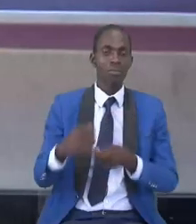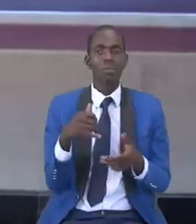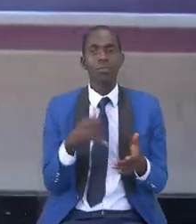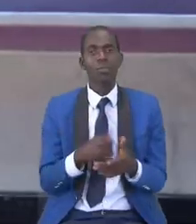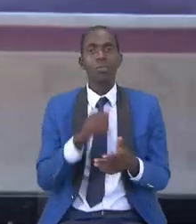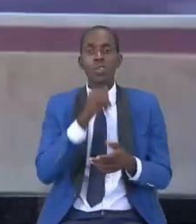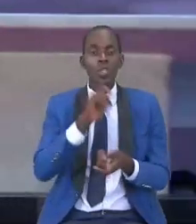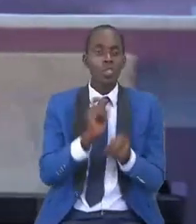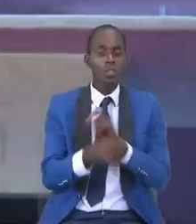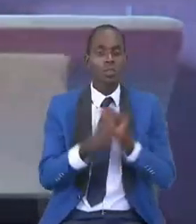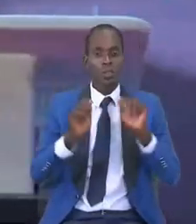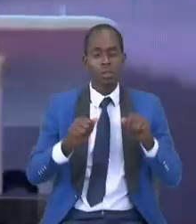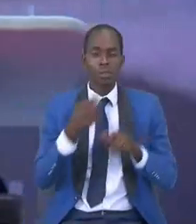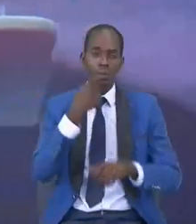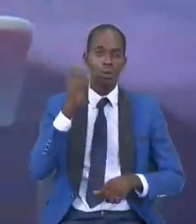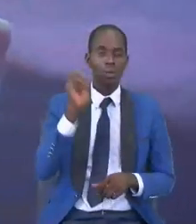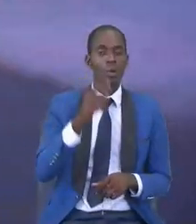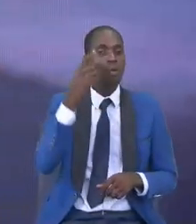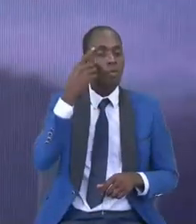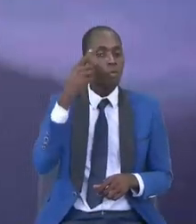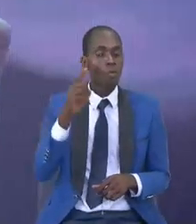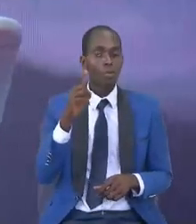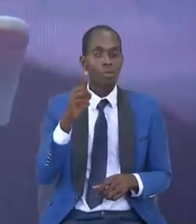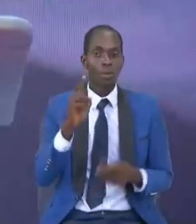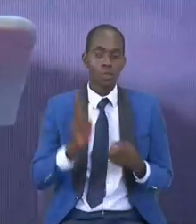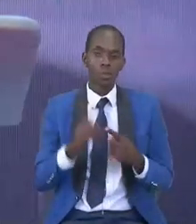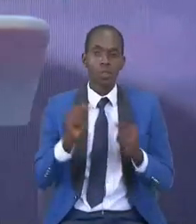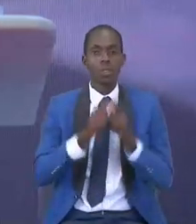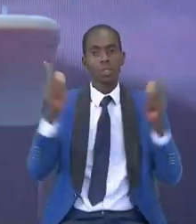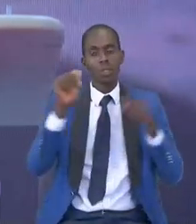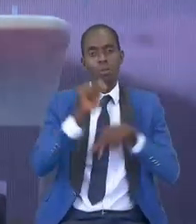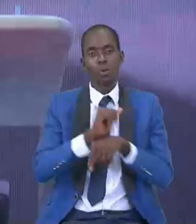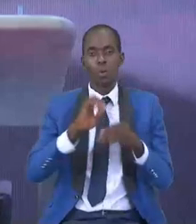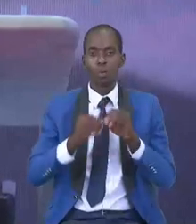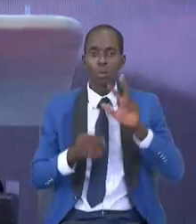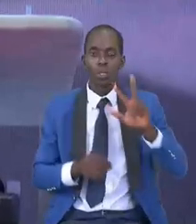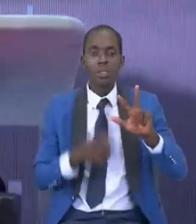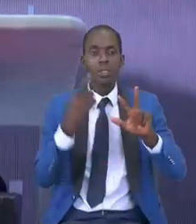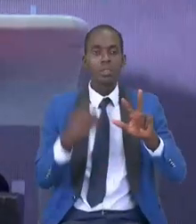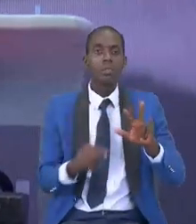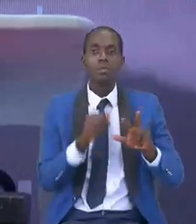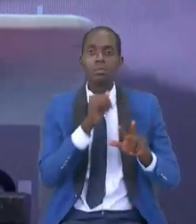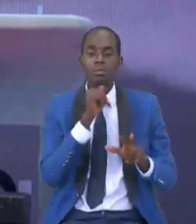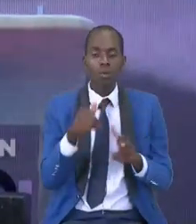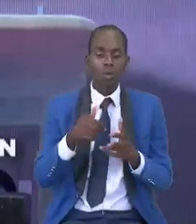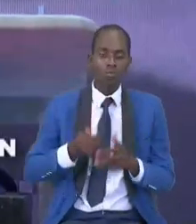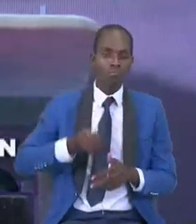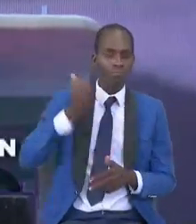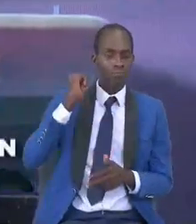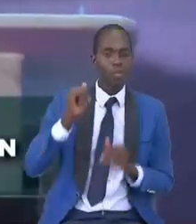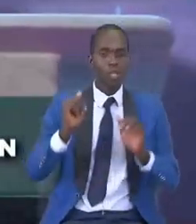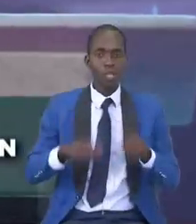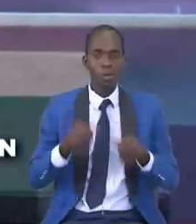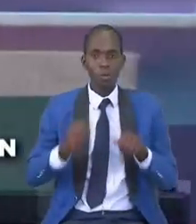irremplaçable. Le commandement irremplaçable à la grande commission. Troisième élément,